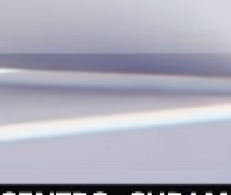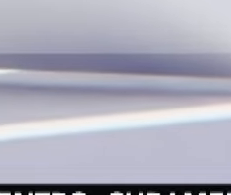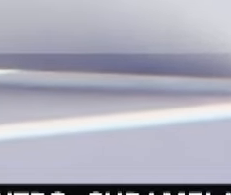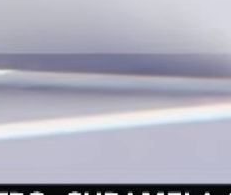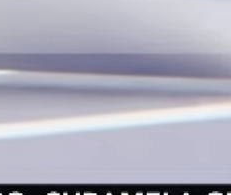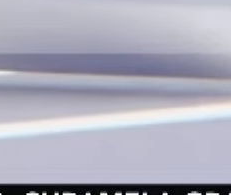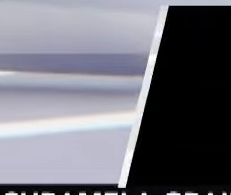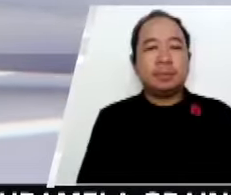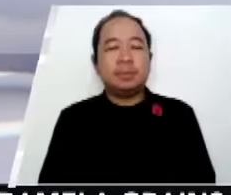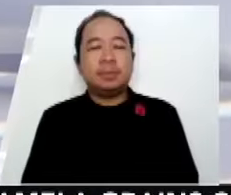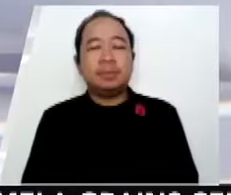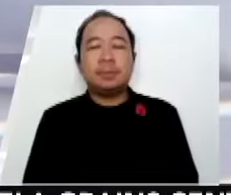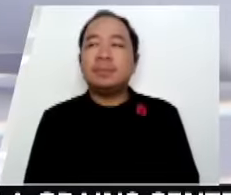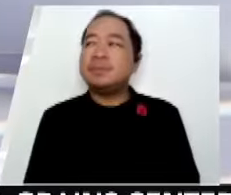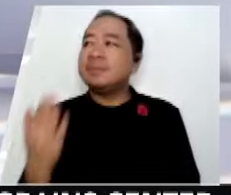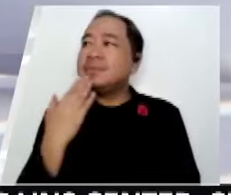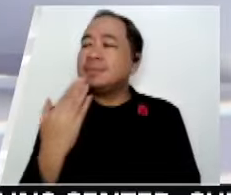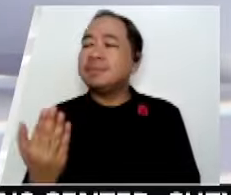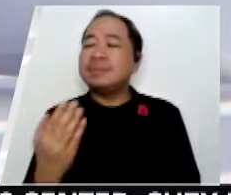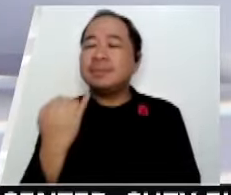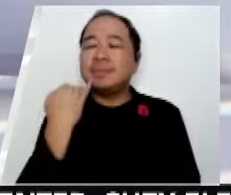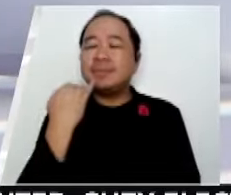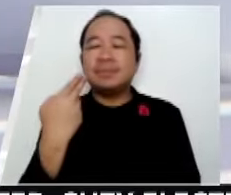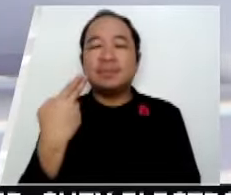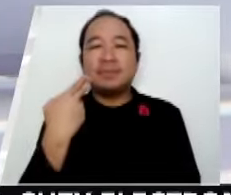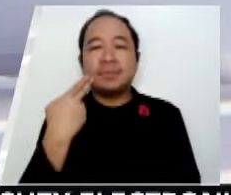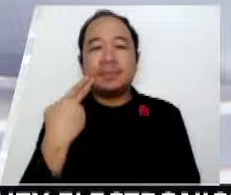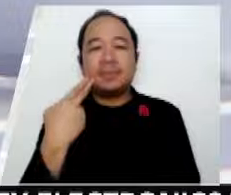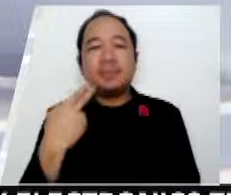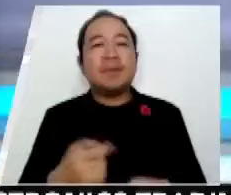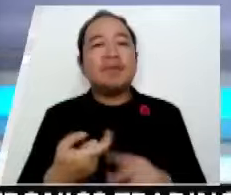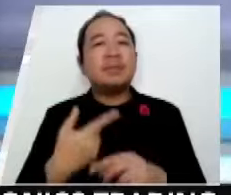Maraming salamat, Ivy Hernando ng GMA Regional TV.